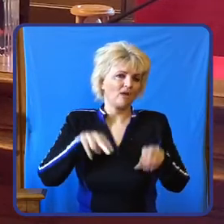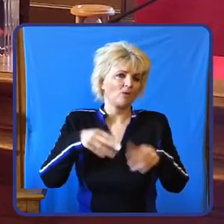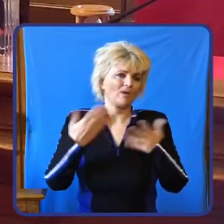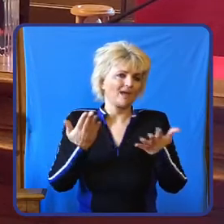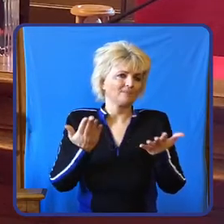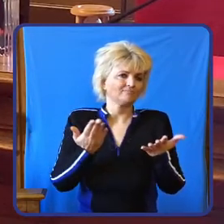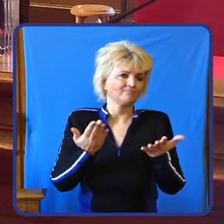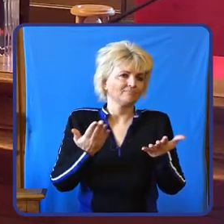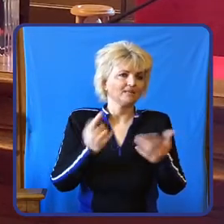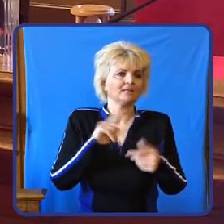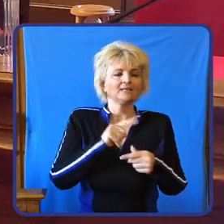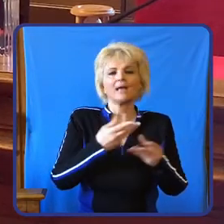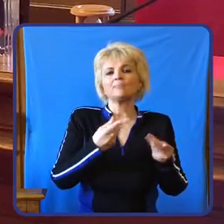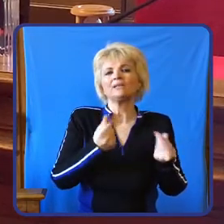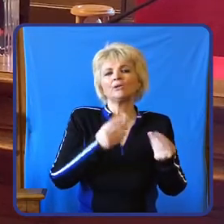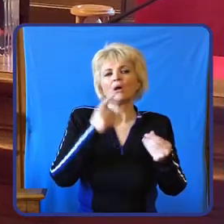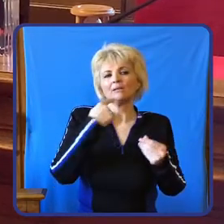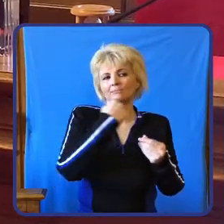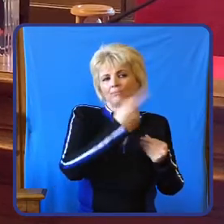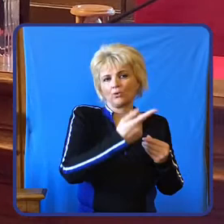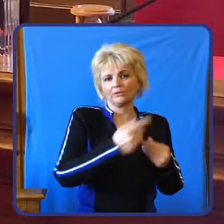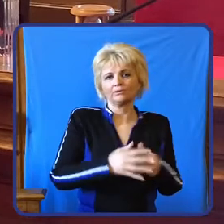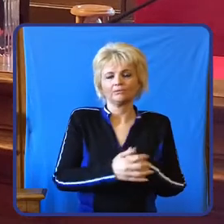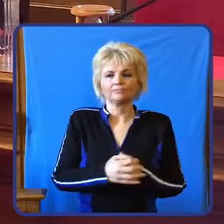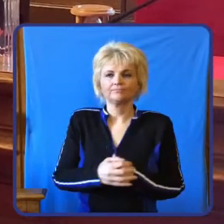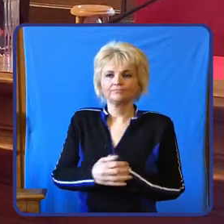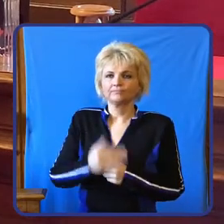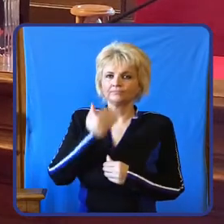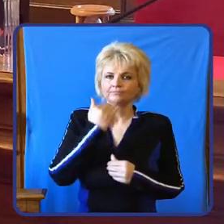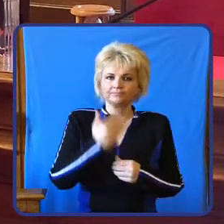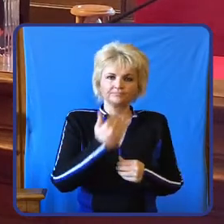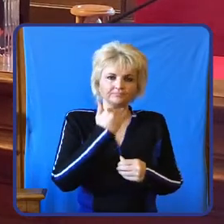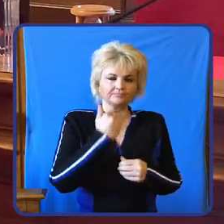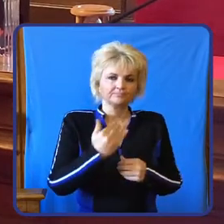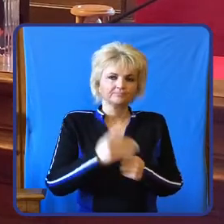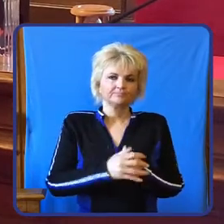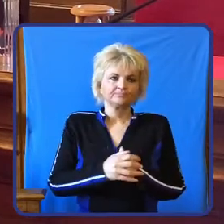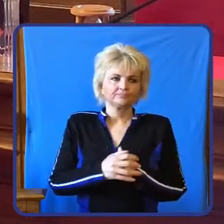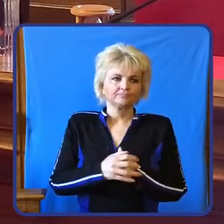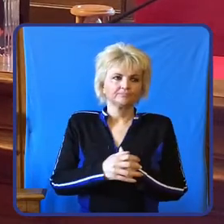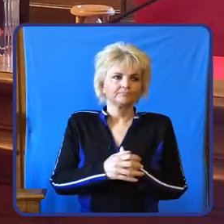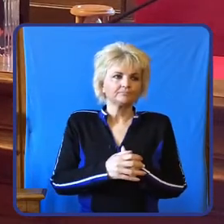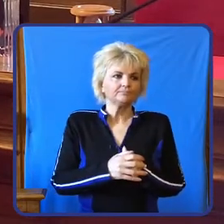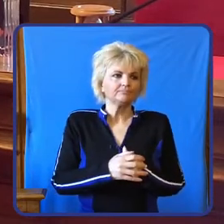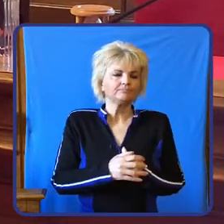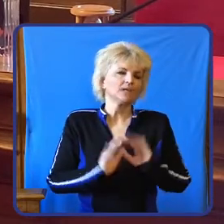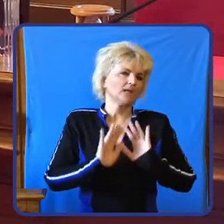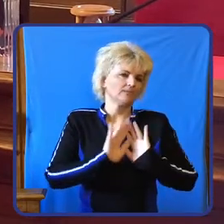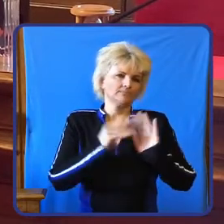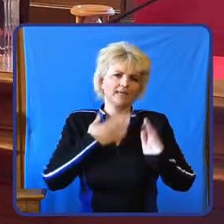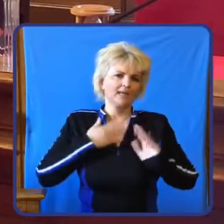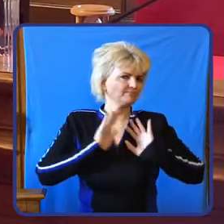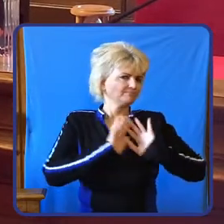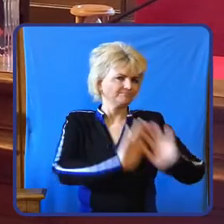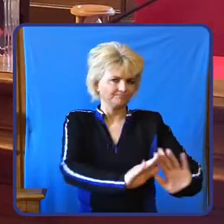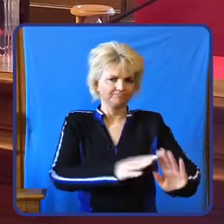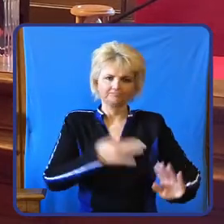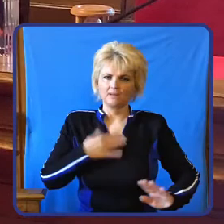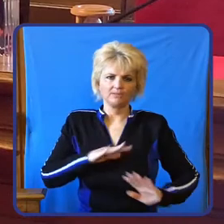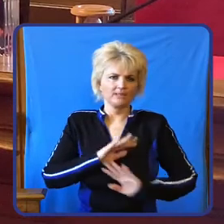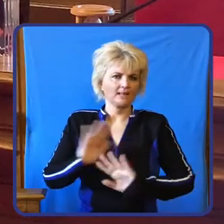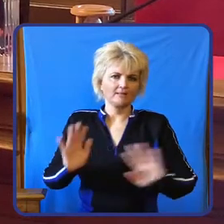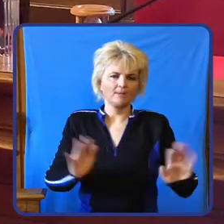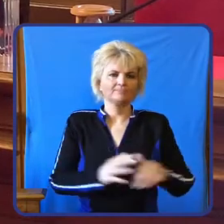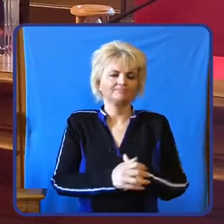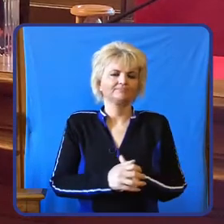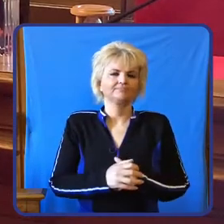de minősíti, aki ezt használja. Úgyhogy köszönjük szépen, én ettől elhatárolódnék, hogyha szabad. És